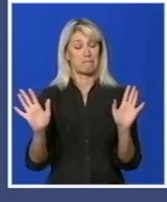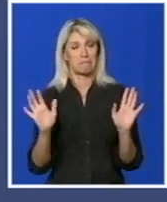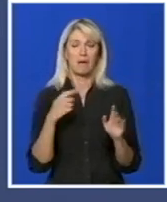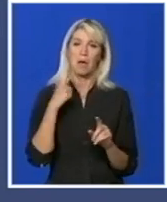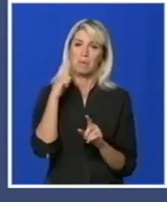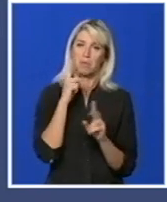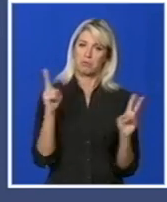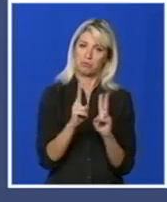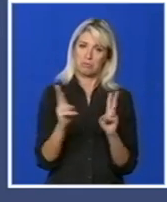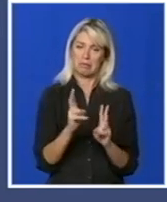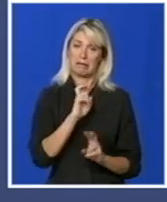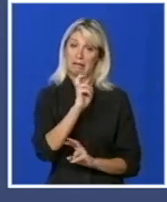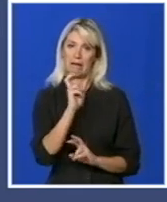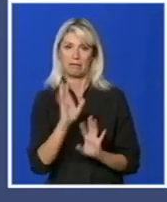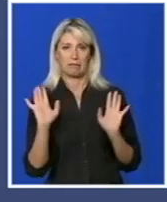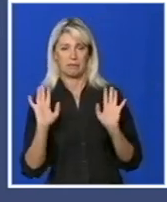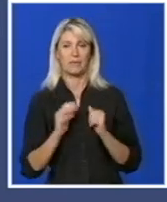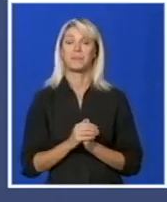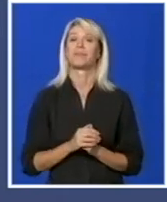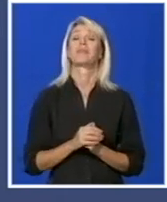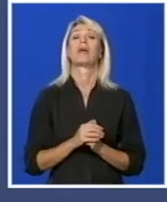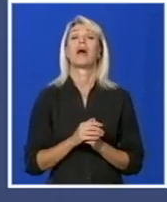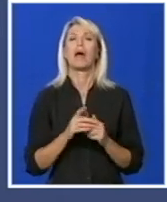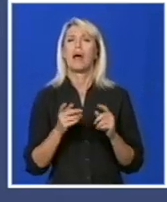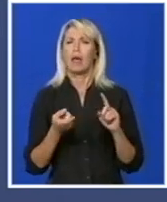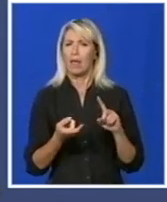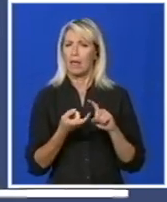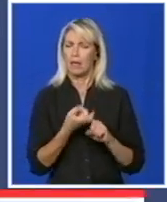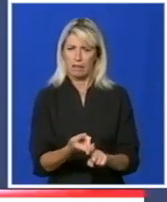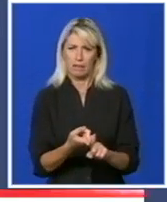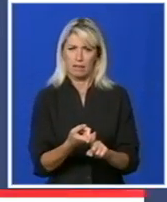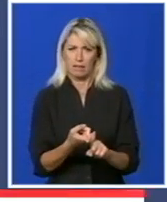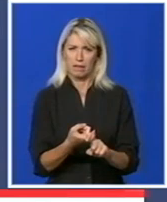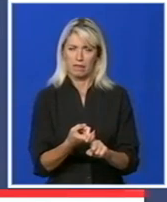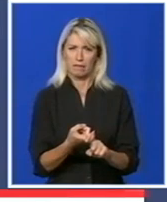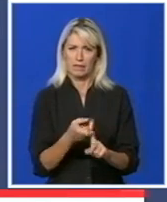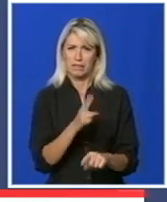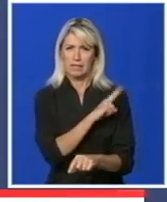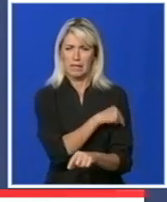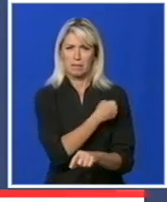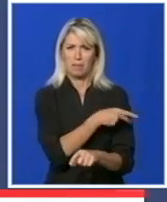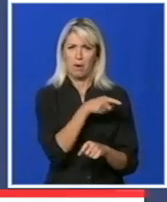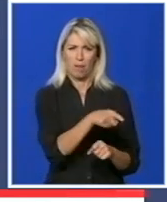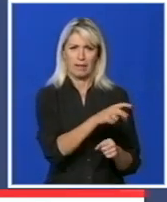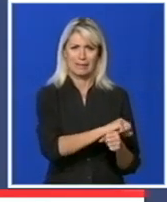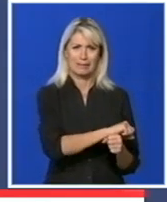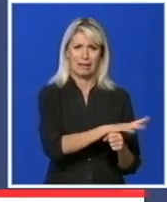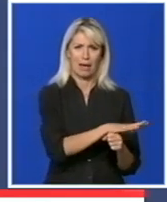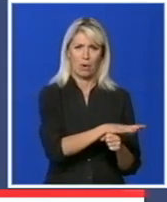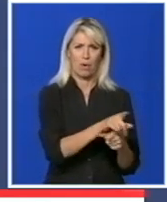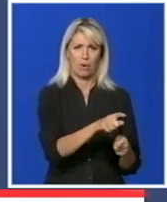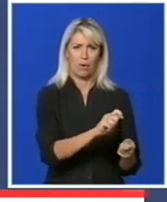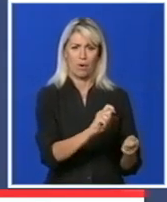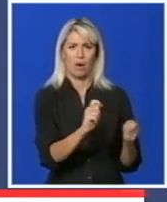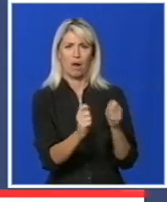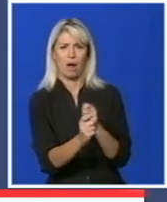budem koncizan. Što se tiče prelaska bolnica iz COVID-a u